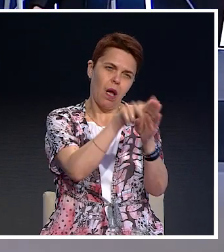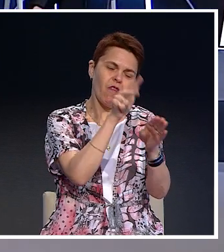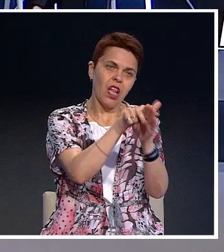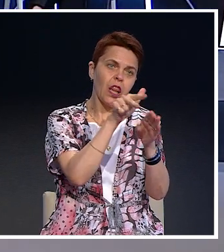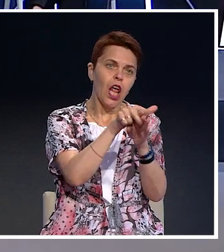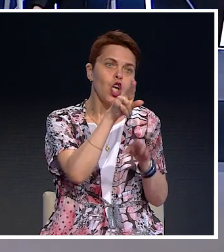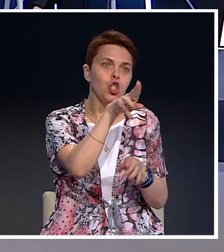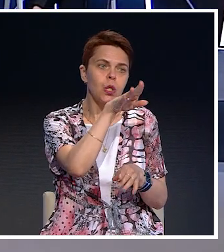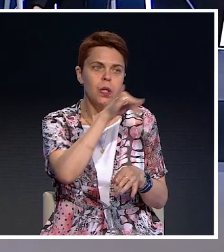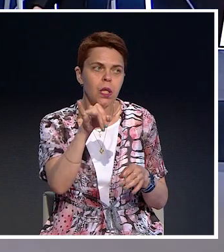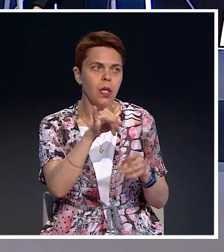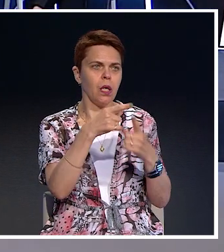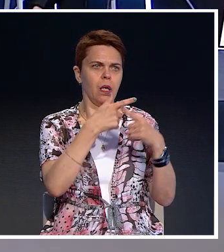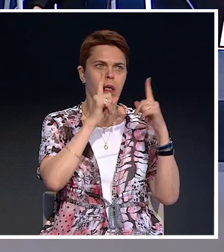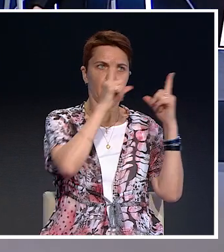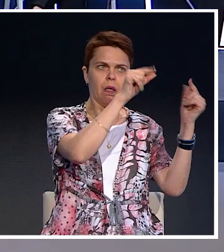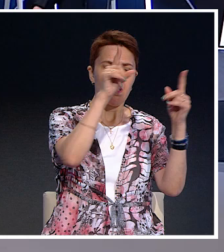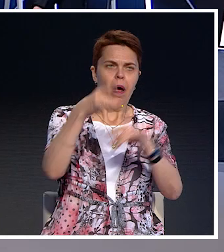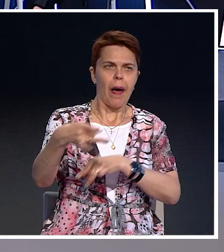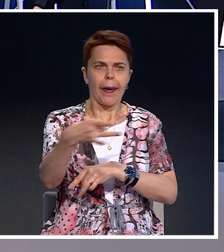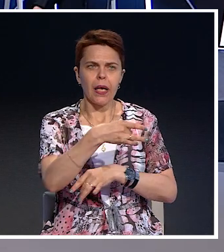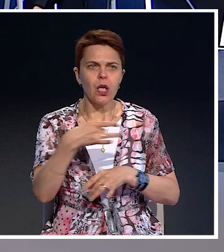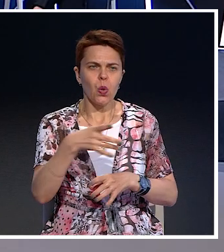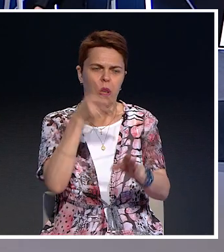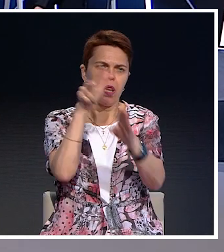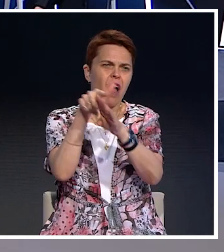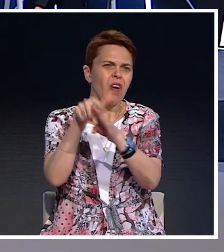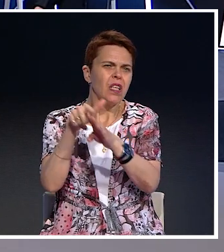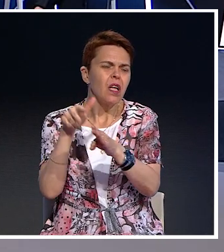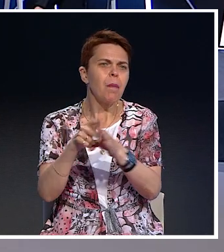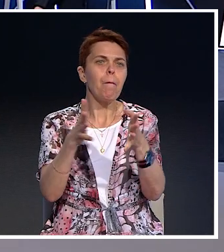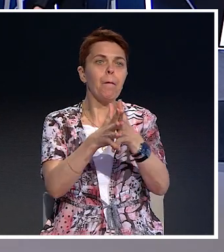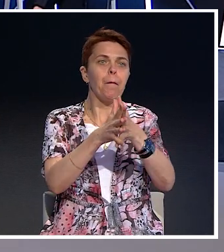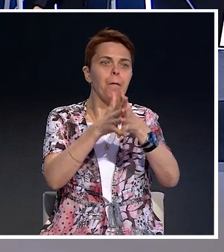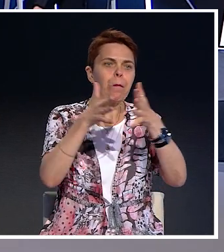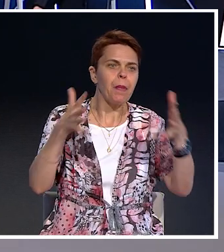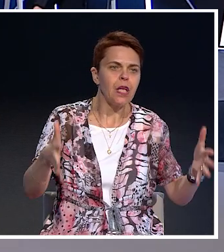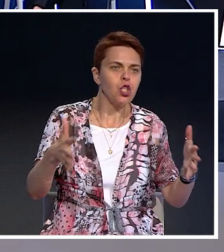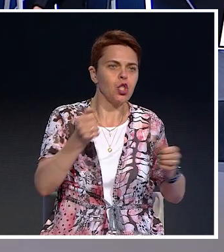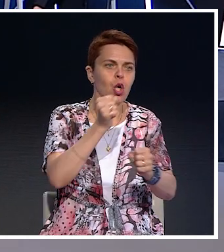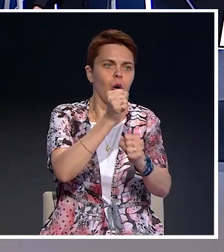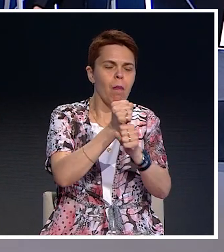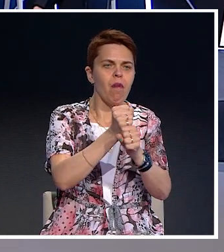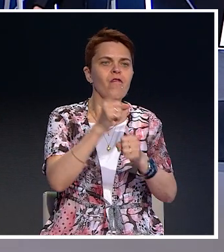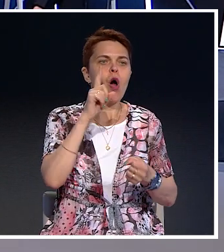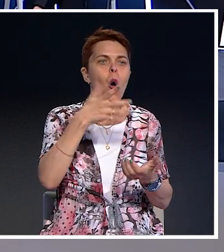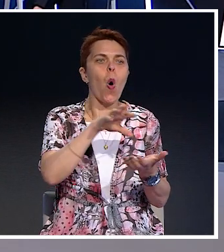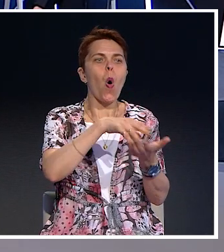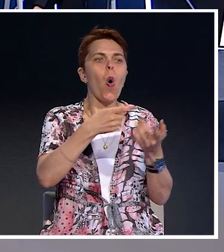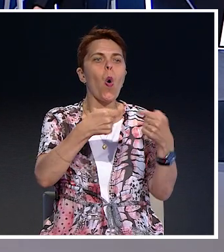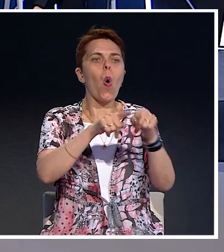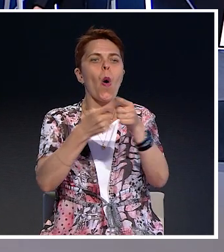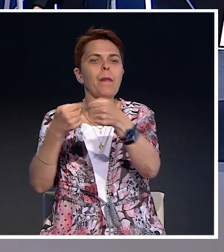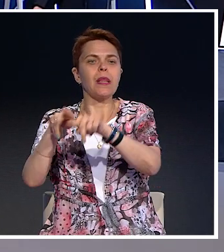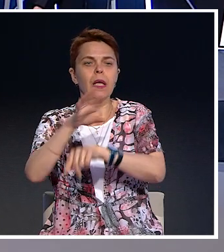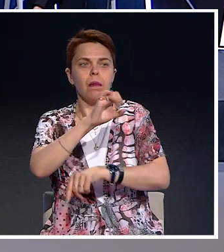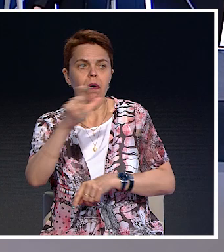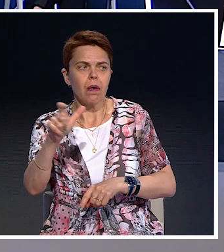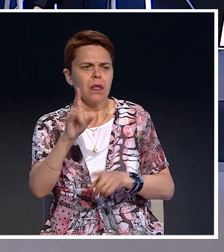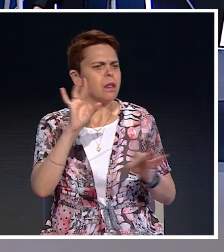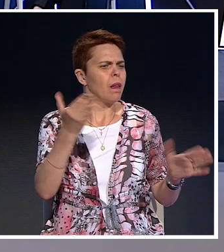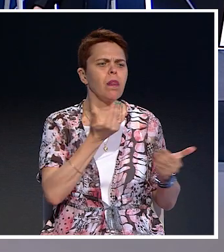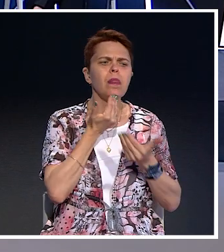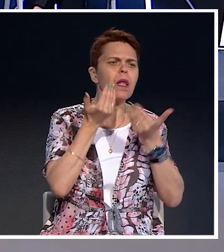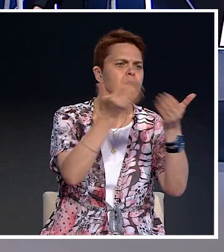навантажити поїздки регіонами, можна навантажити значно більше роботи там в комітетах, можна навантажити це і взагалі